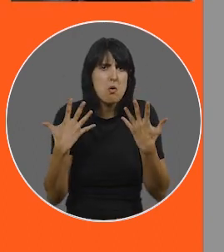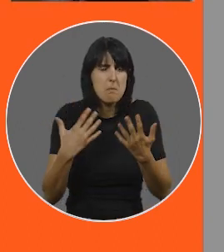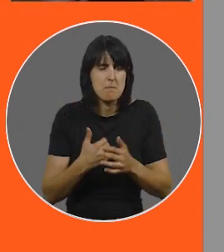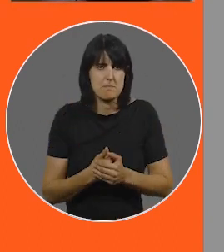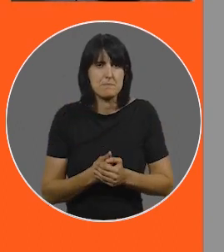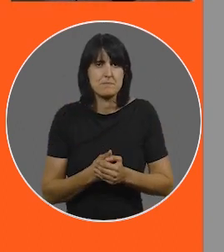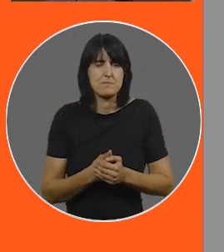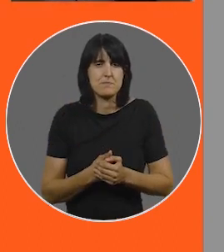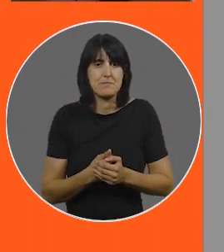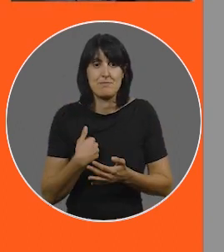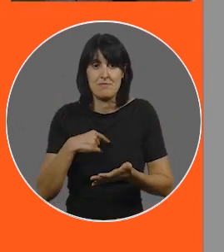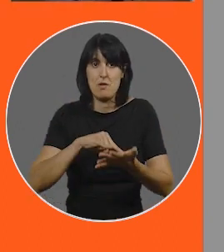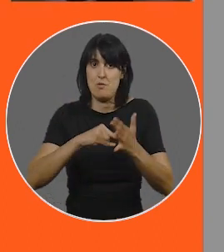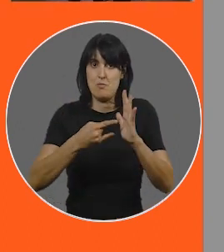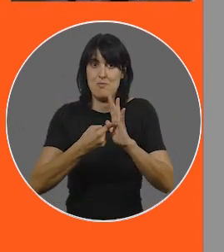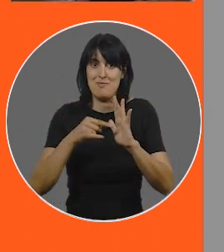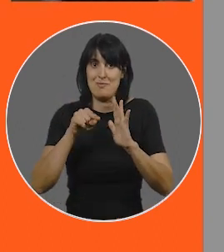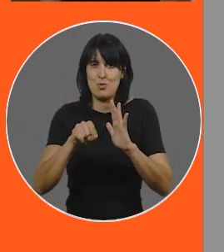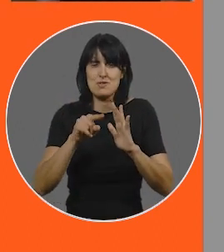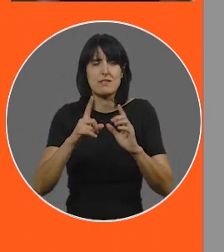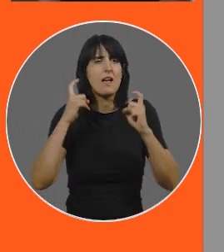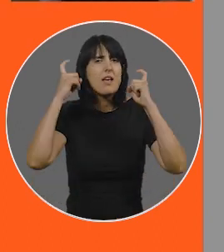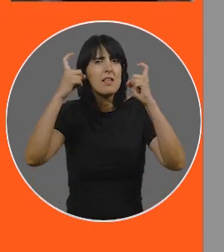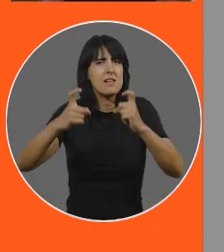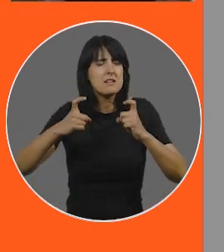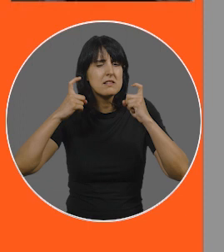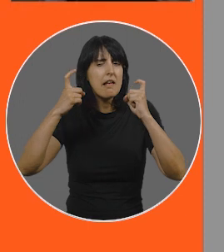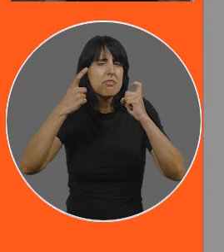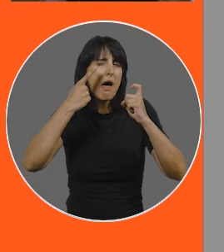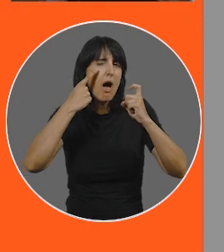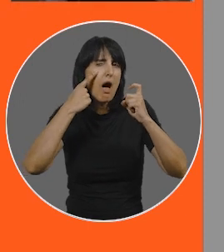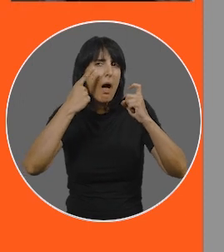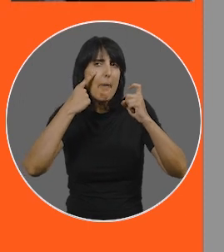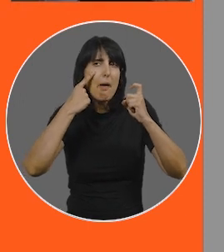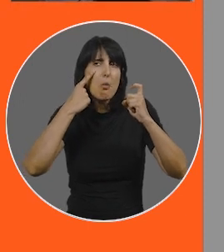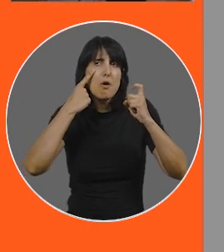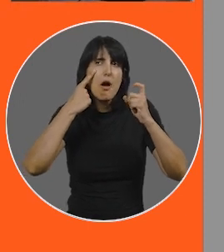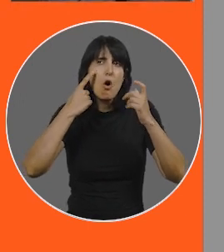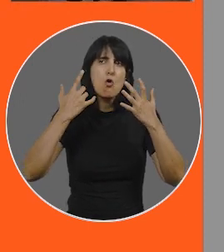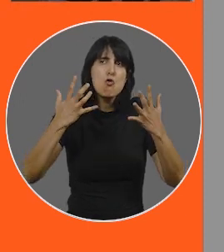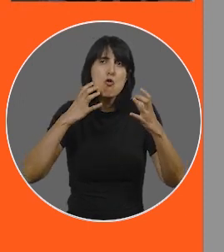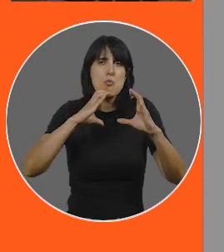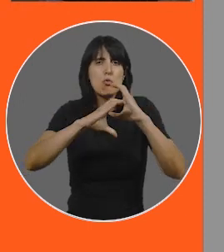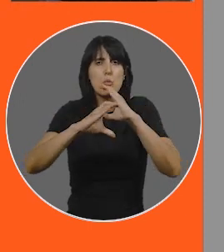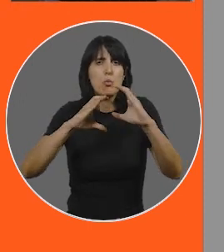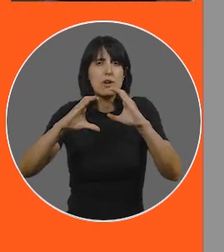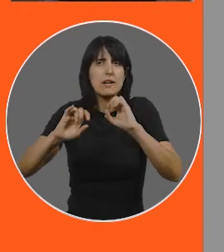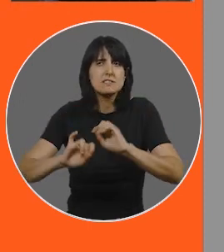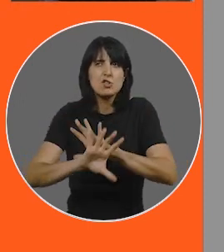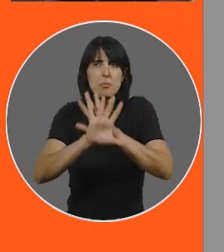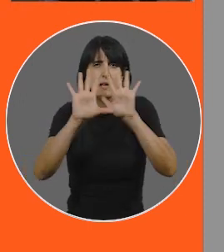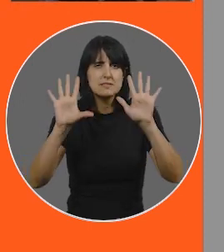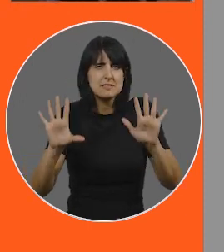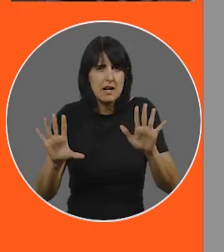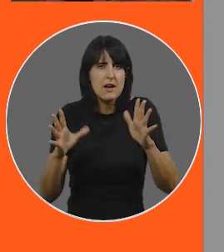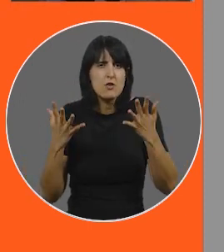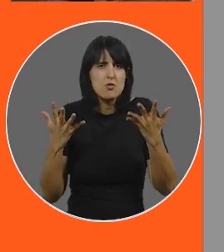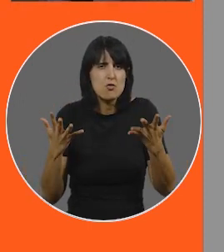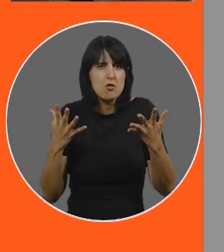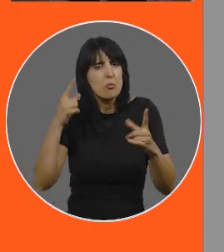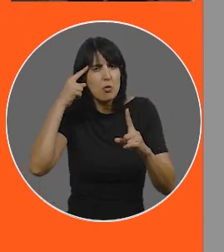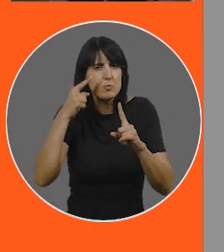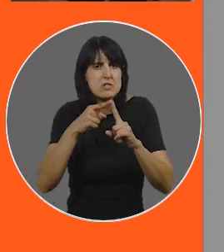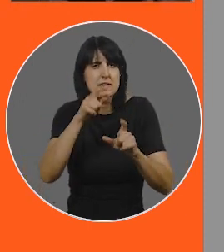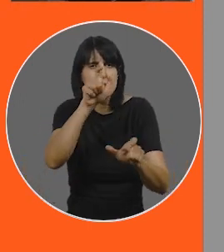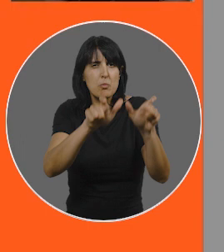component? No ho sabem. Però nosaltres en aquest projecte estem intentant veure com fer aquesta comunicació clara, una comunicació